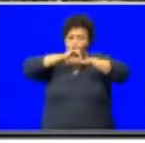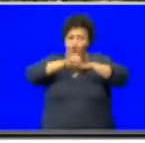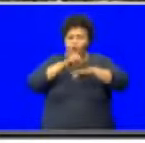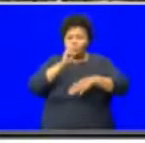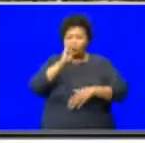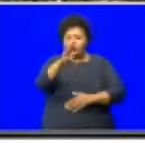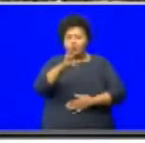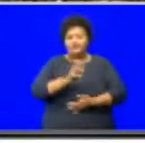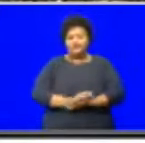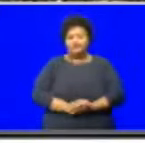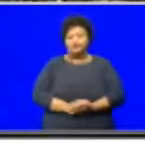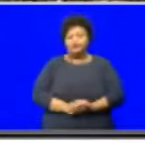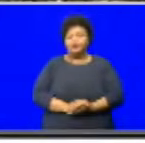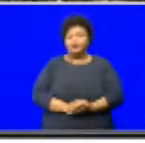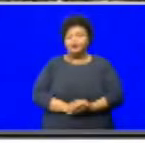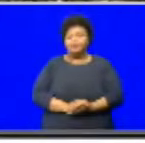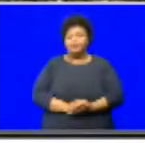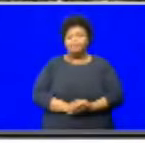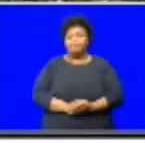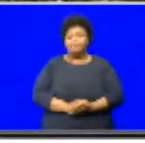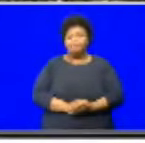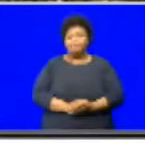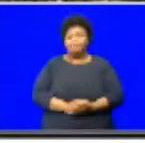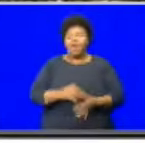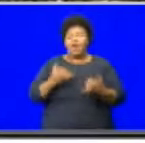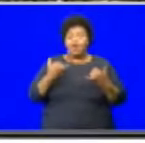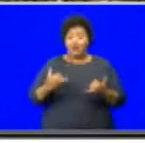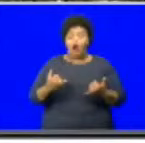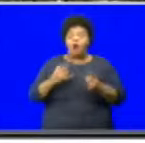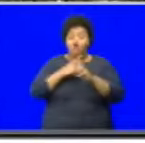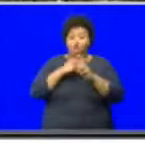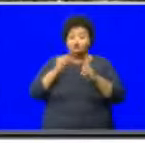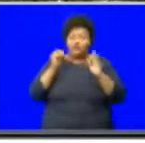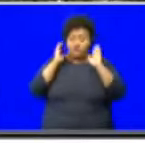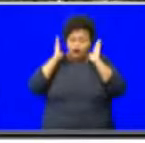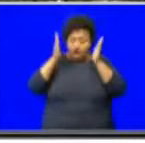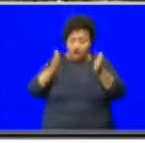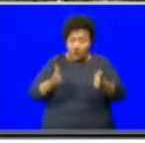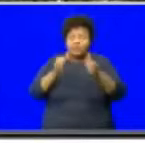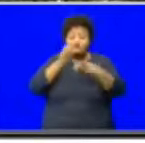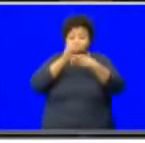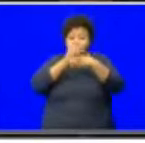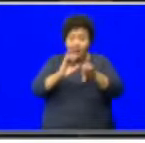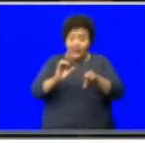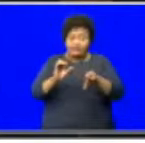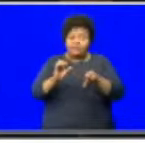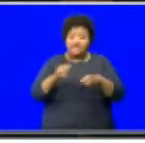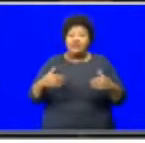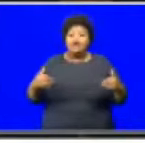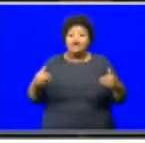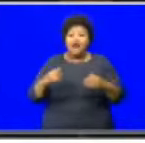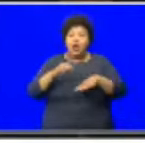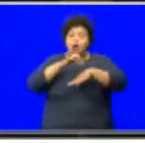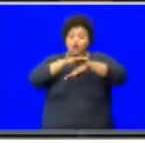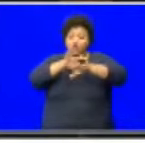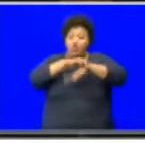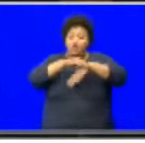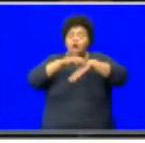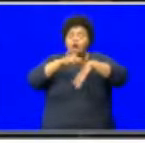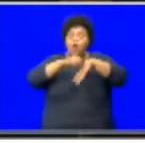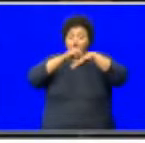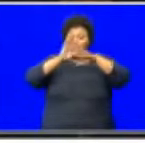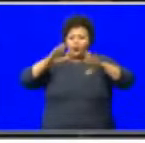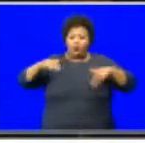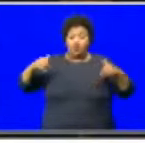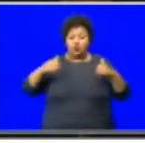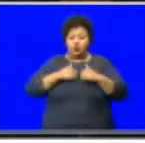is for those countries with moderate to high burden, malaria burden. Umphathi wehlangothi elibuke